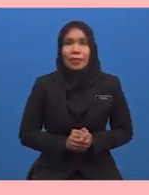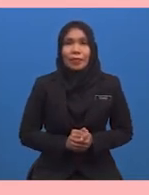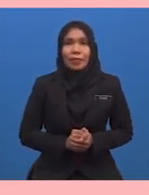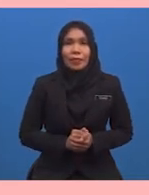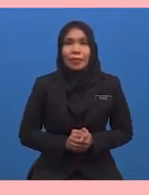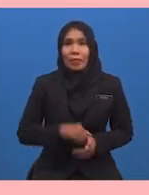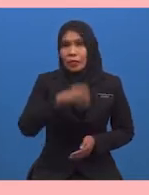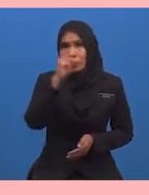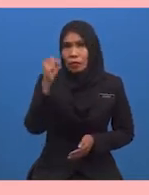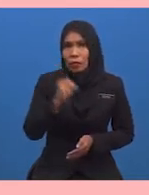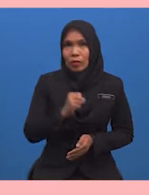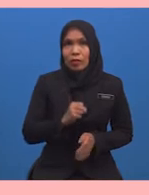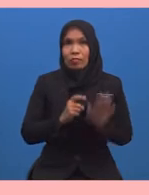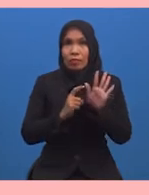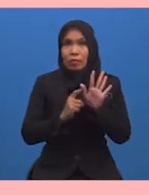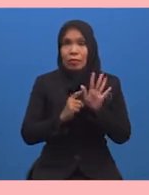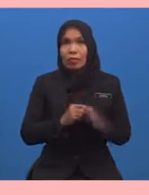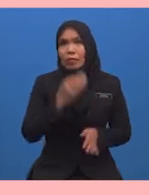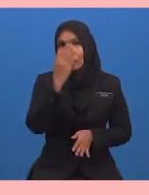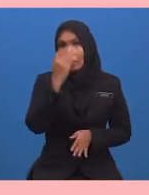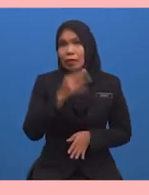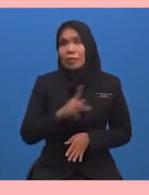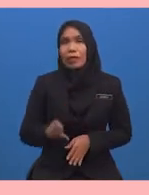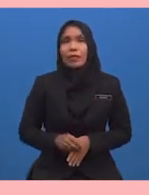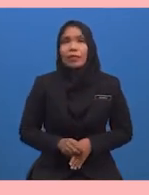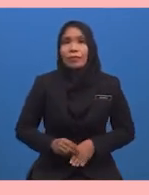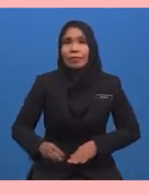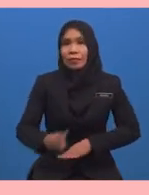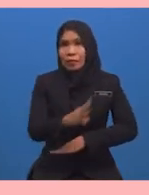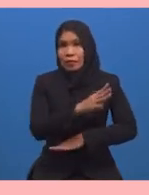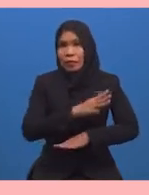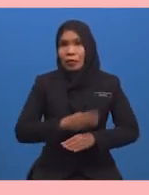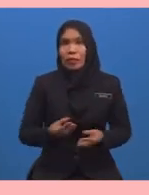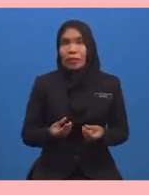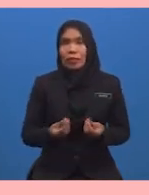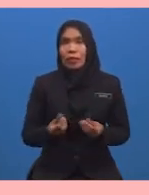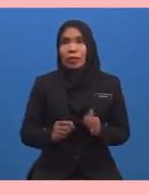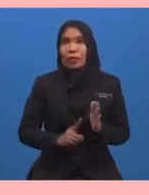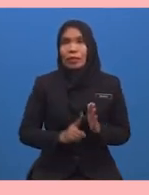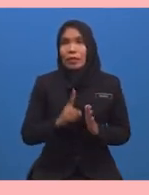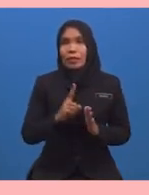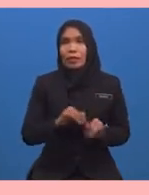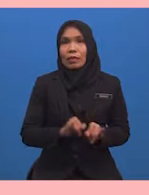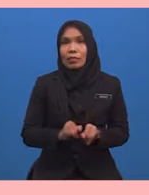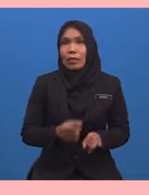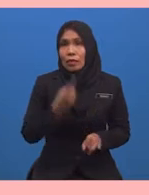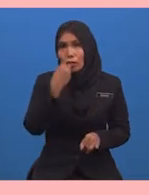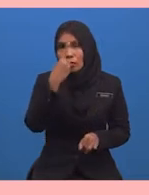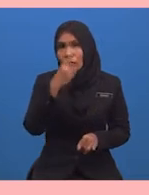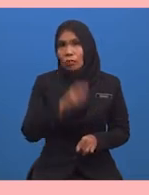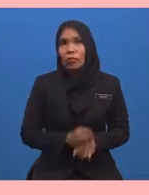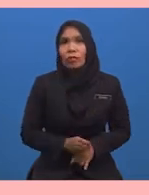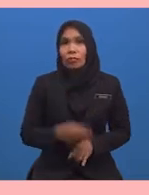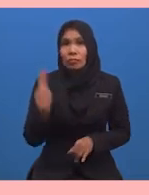Soalan kelima. Mengapakah kawasan tanah tinggi sesuai untuk menjana kuasa hidroelektrik?